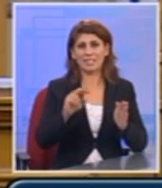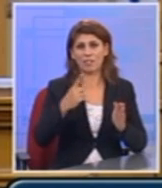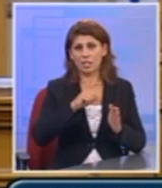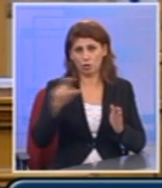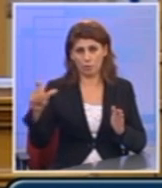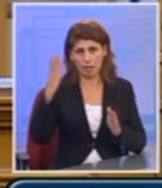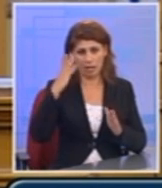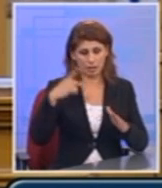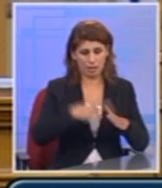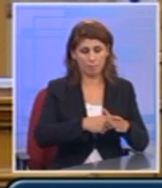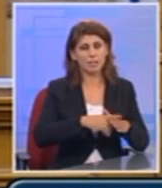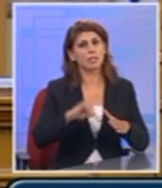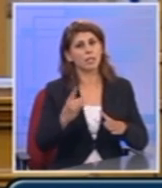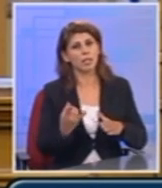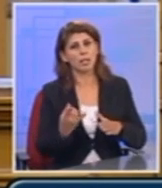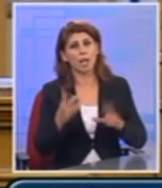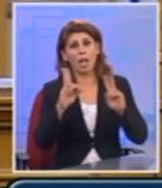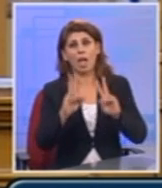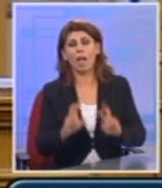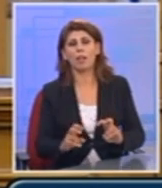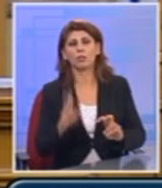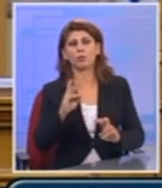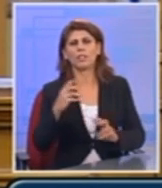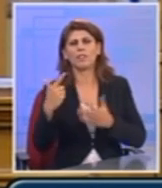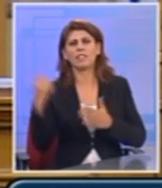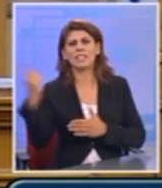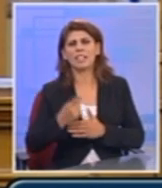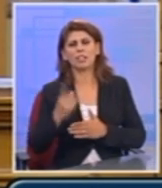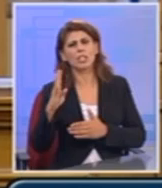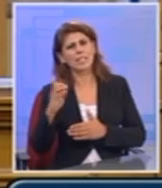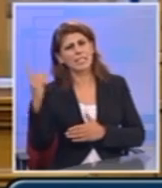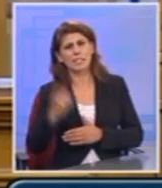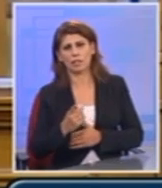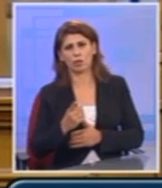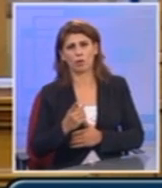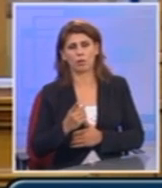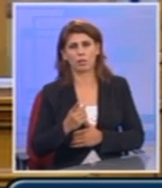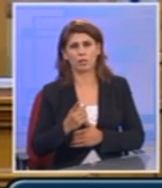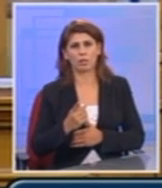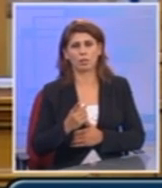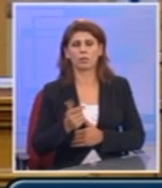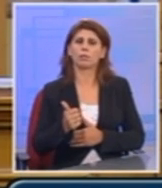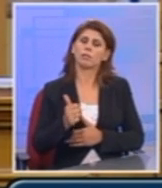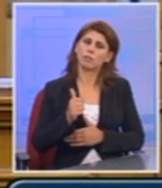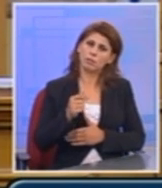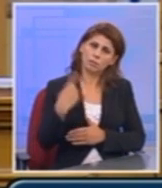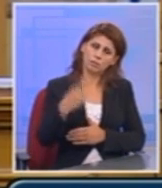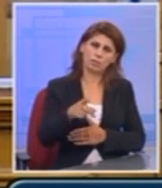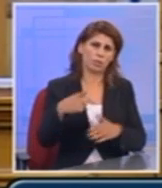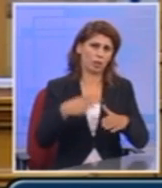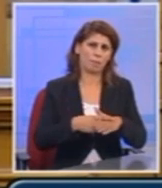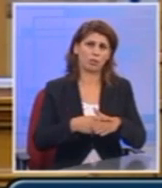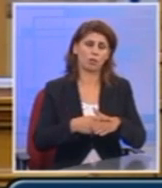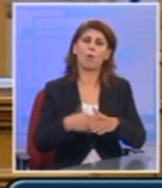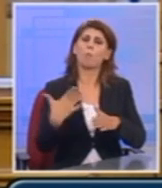τραπεζών ή έλεγχος του 37% 40% της ιδιοκτησίας των τραπεζών που